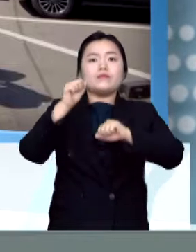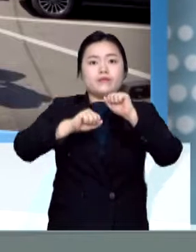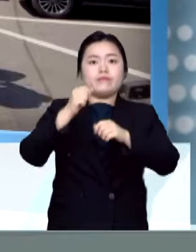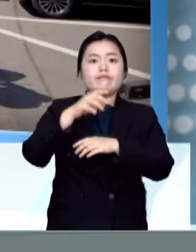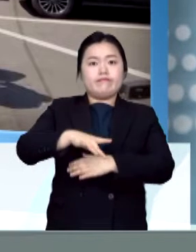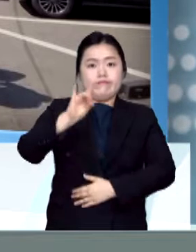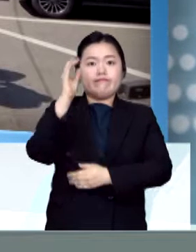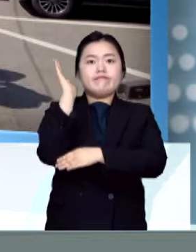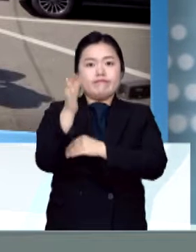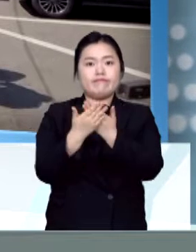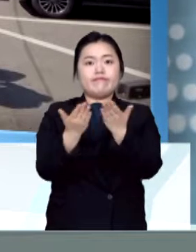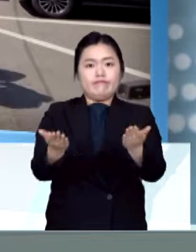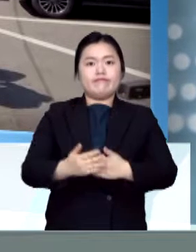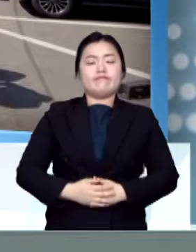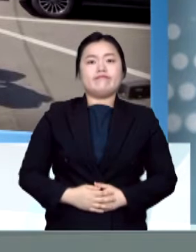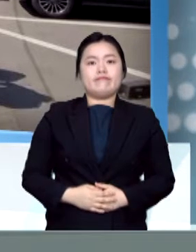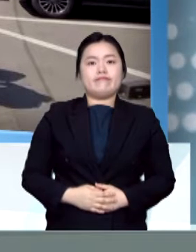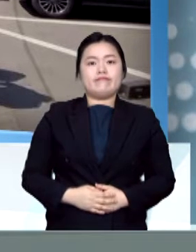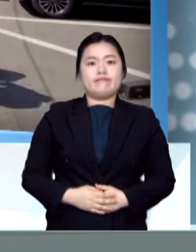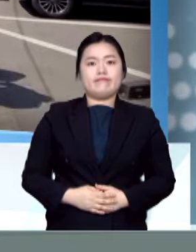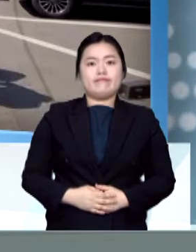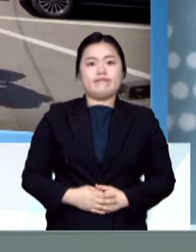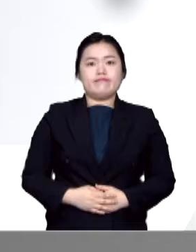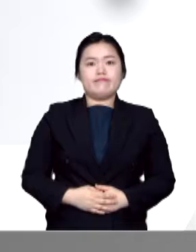코로나19 대응책을 첫 소식으로 보도합니다.